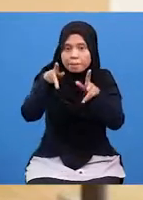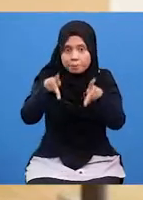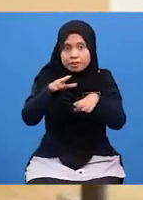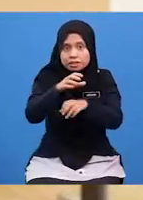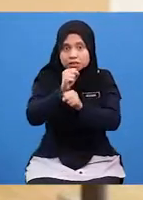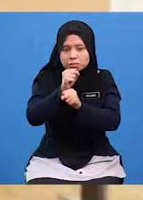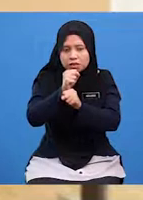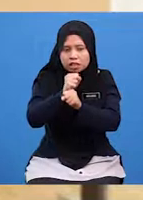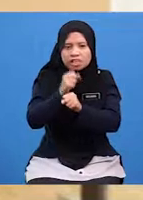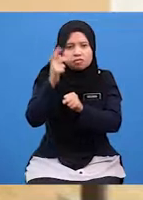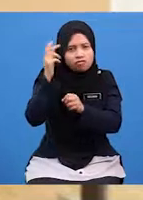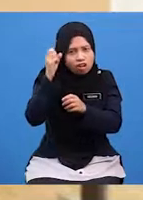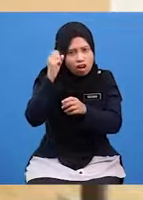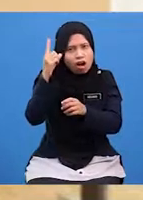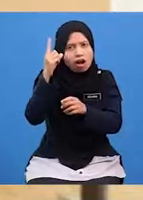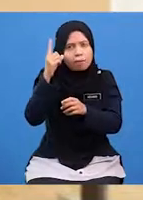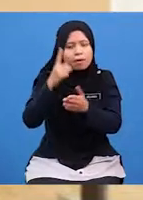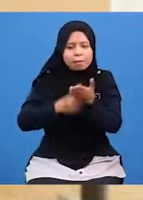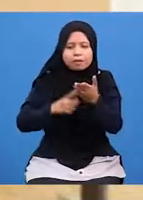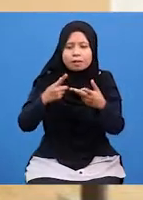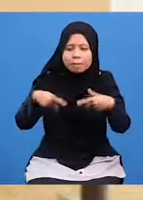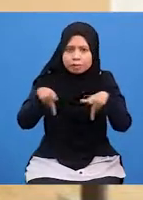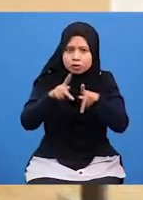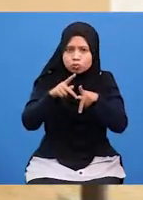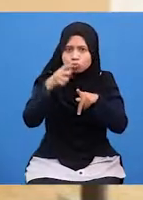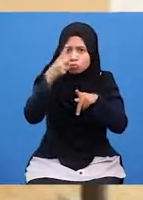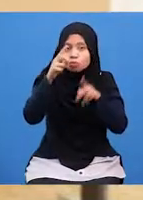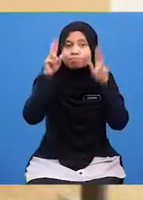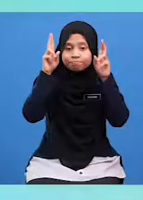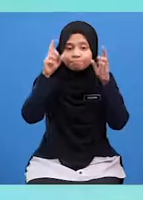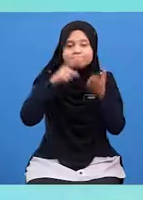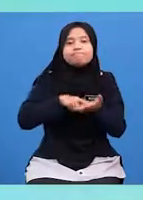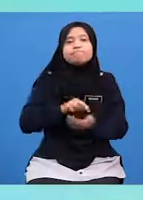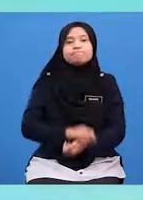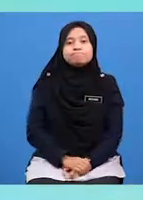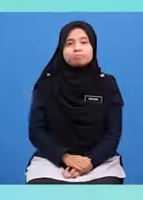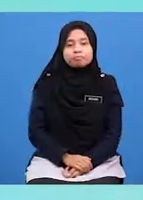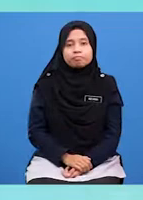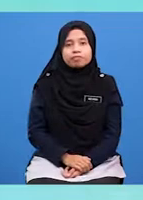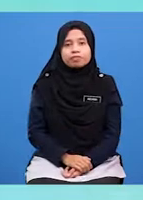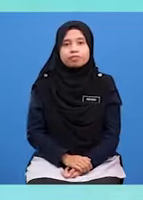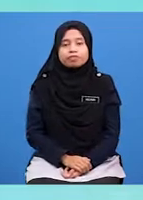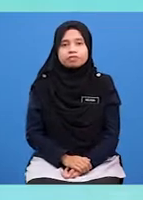mengenal pasti apa yang perlu dikuasai dalam tajuk ini.